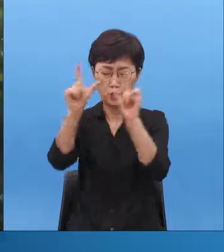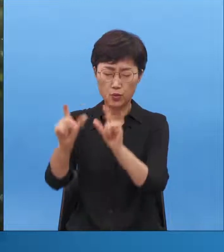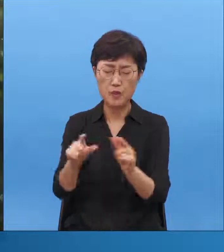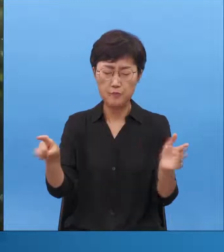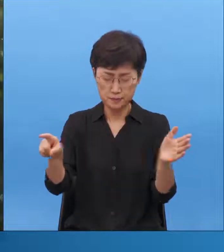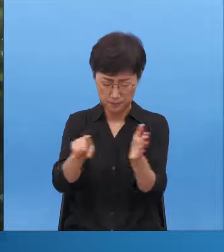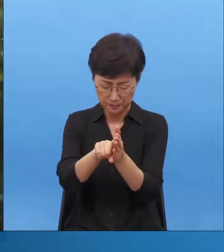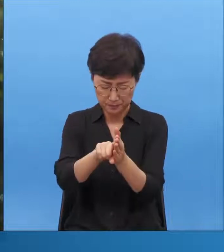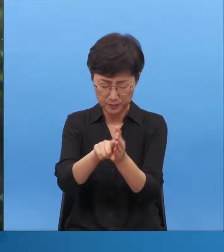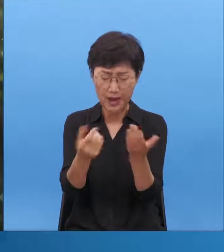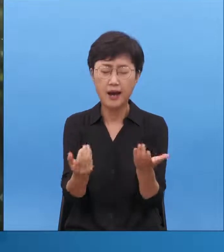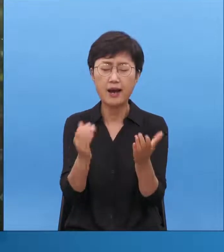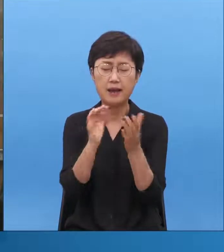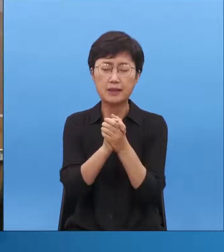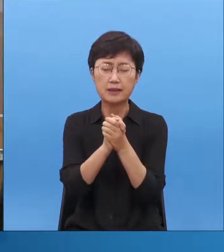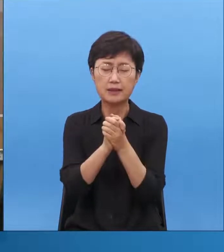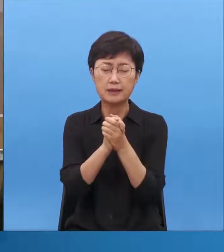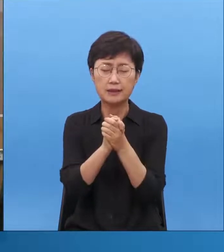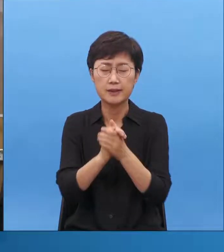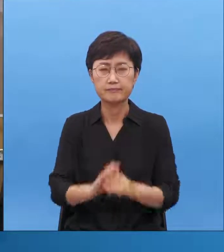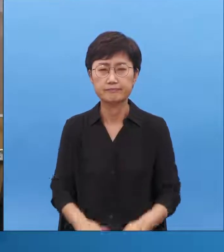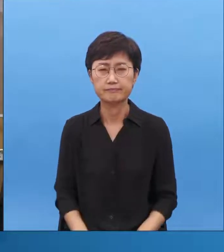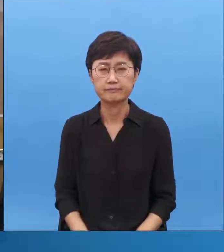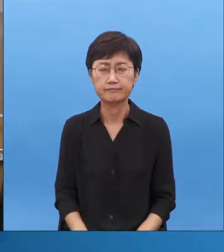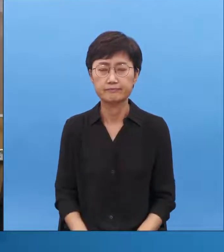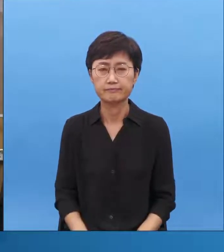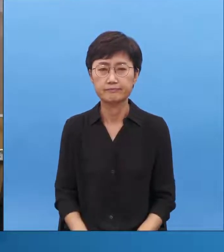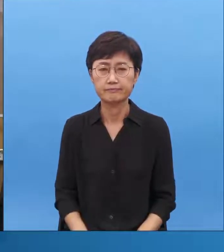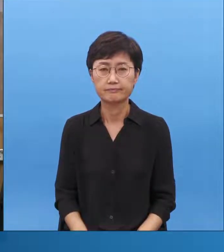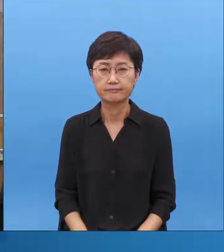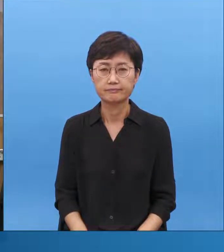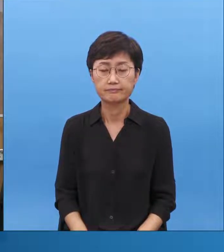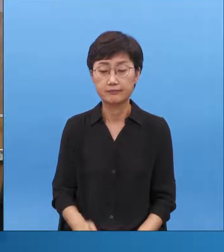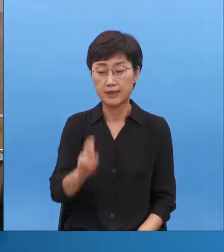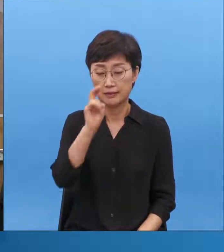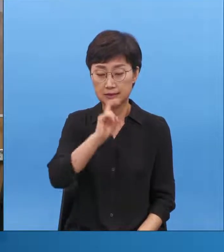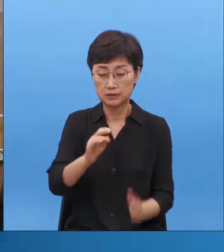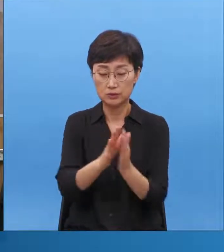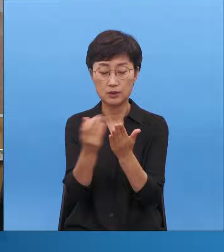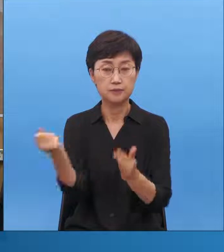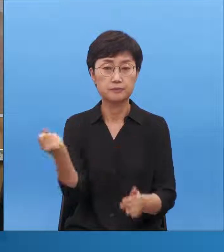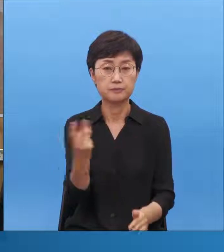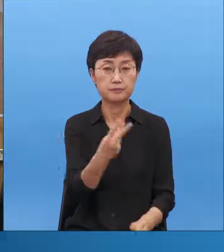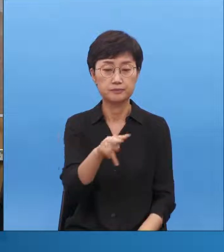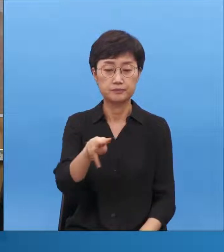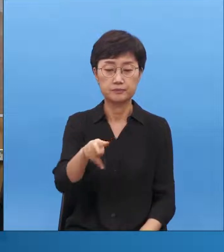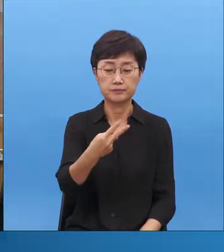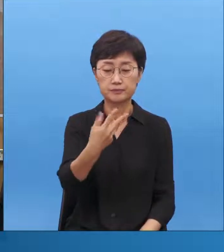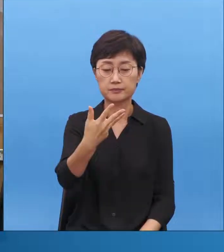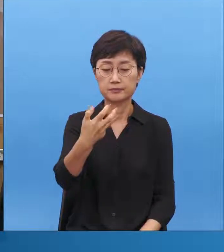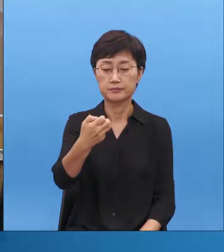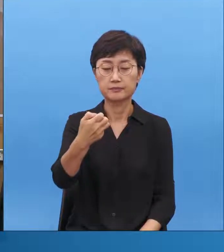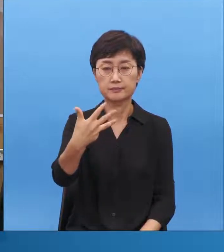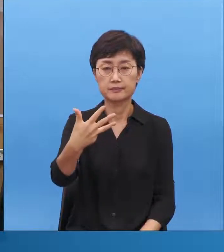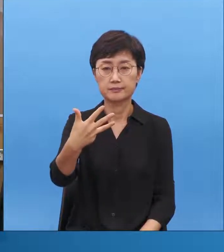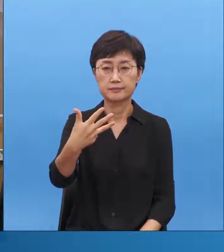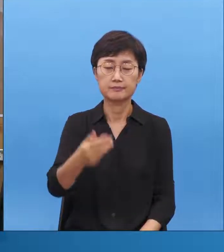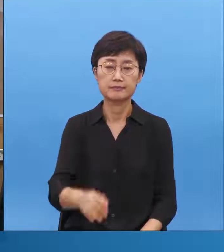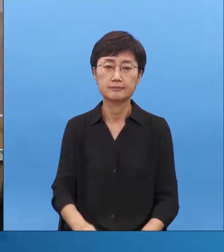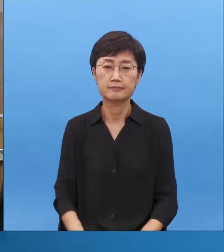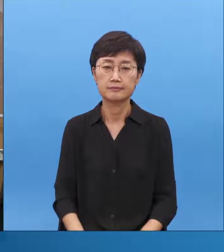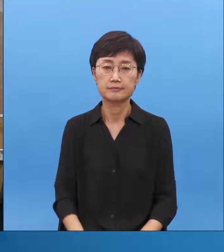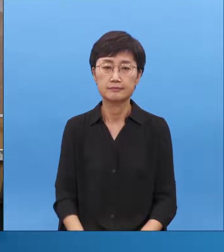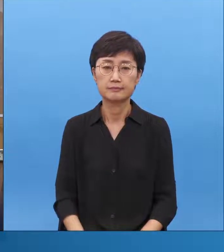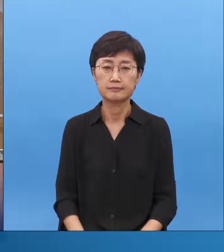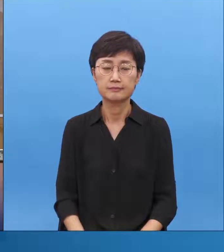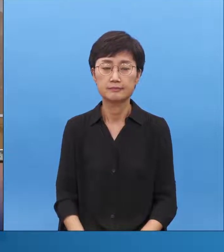영원히 사는 것을 미사옵나이다. 아멘. 찬송가 288장 찬양 드리겠습니다. Let's sing hymn